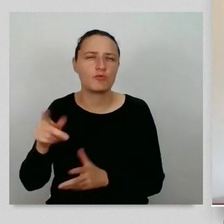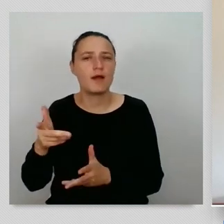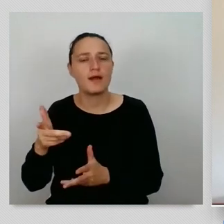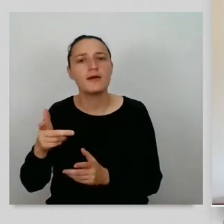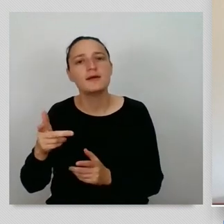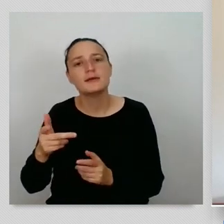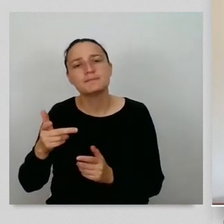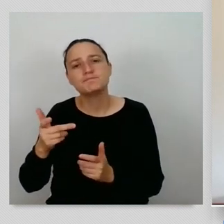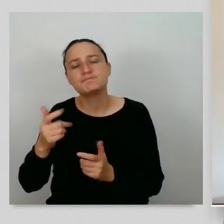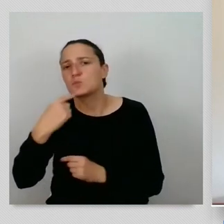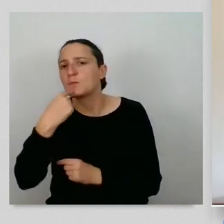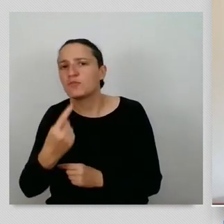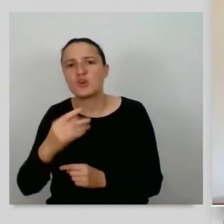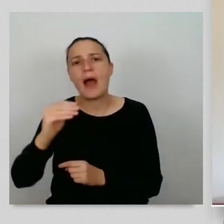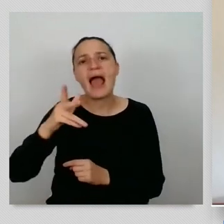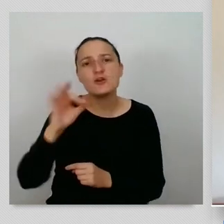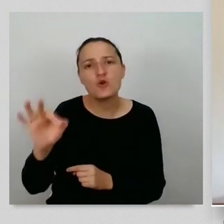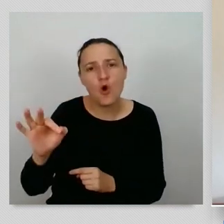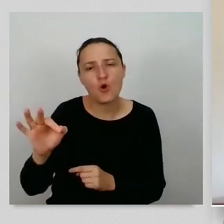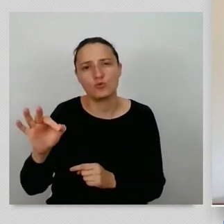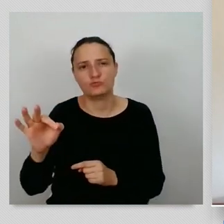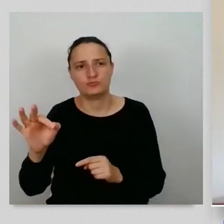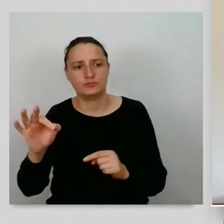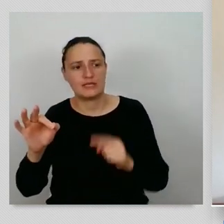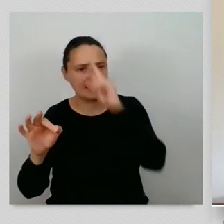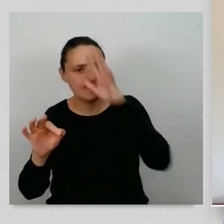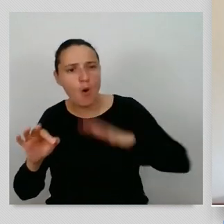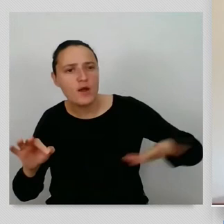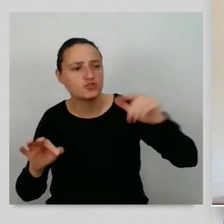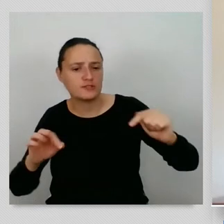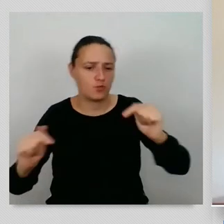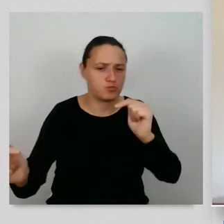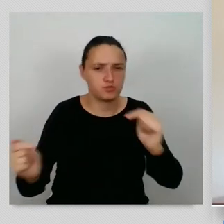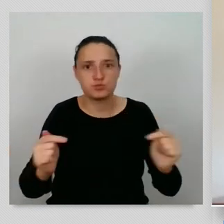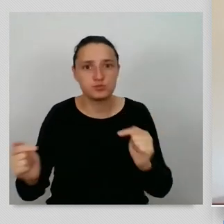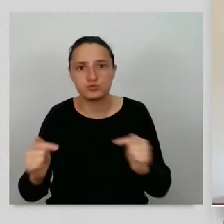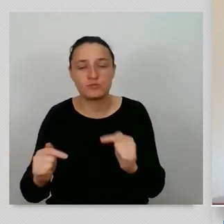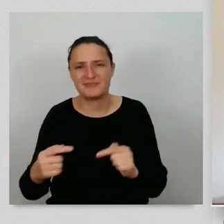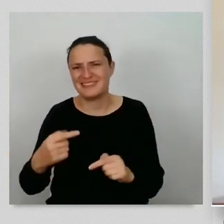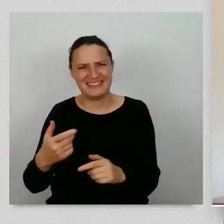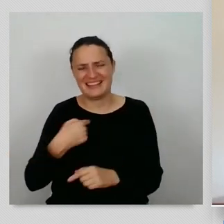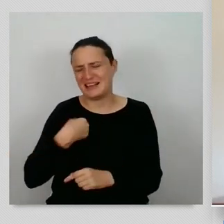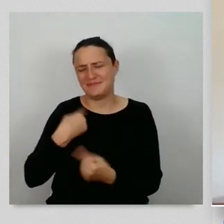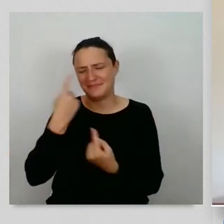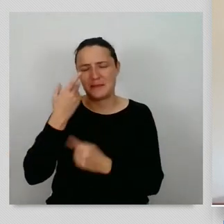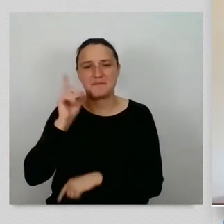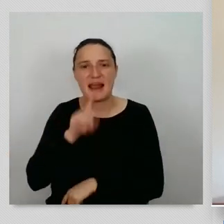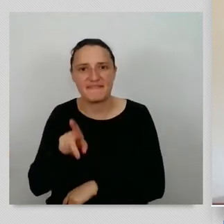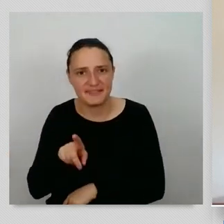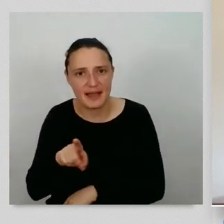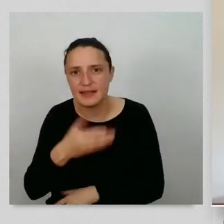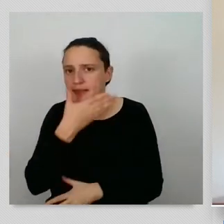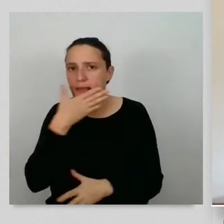sporu pomiędzy ekologią a społeczeństwem. Tej linii sporu kompletnie nie ma. Tutaj wynika z